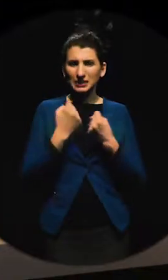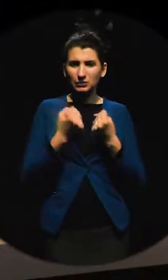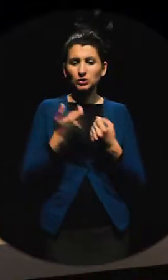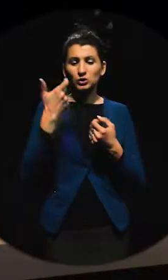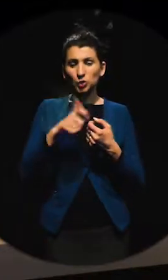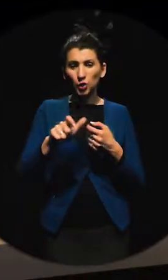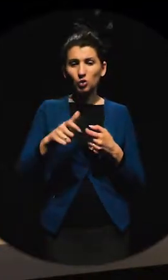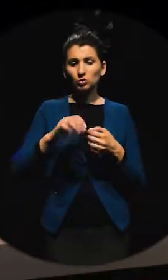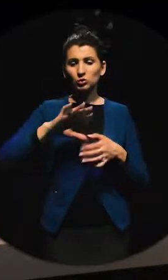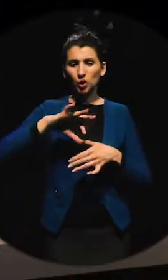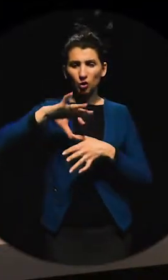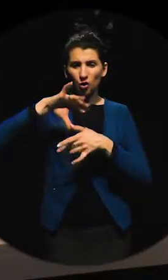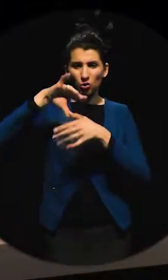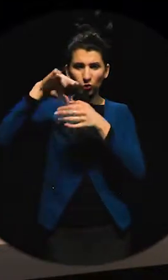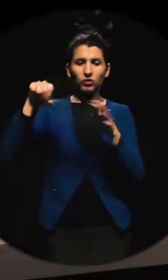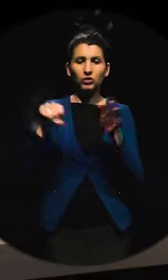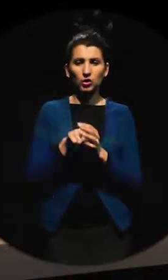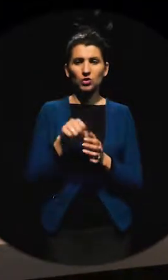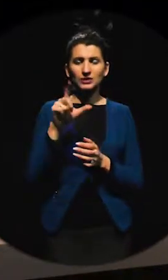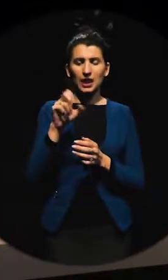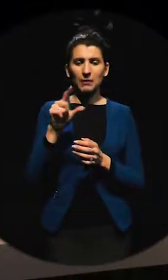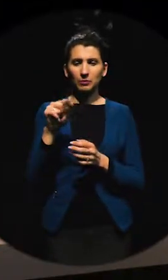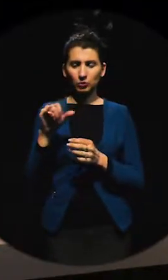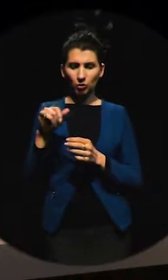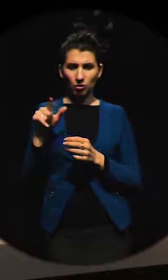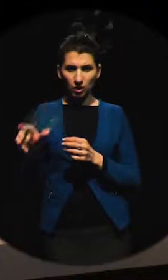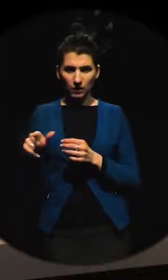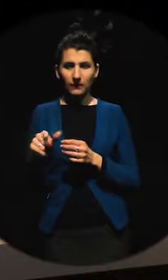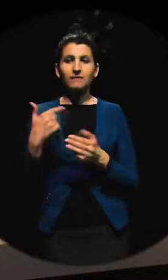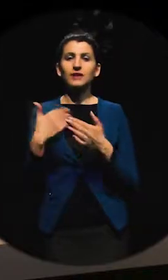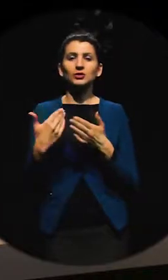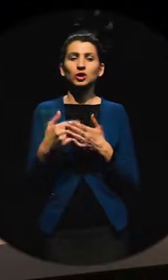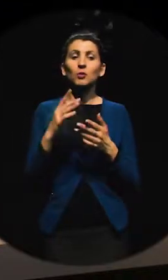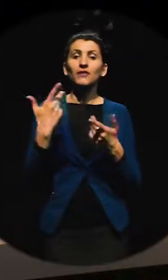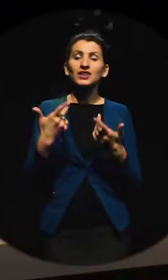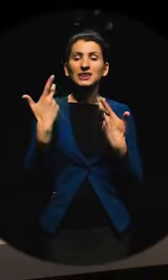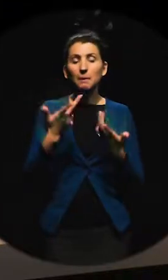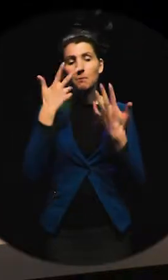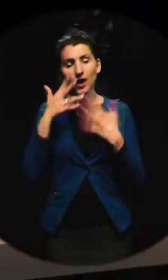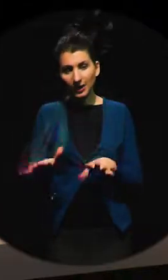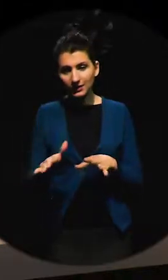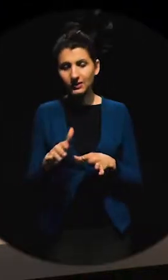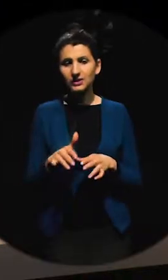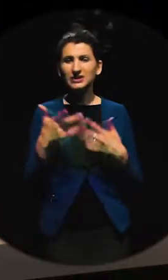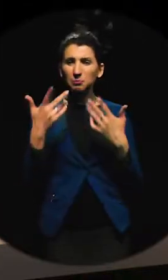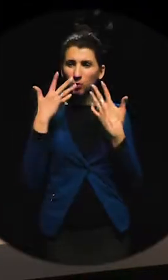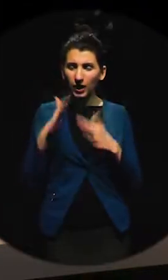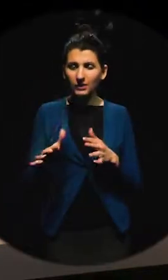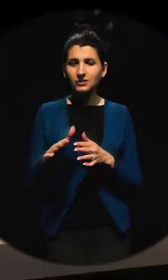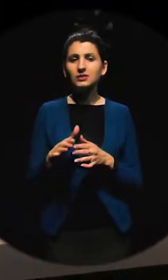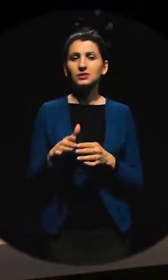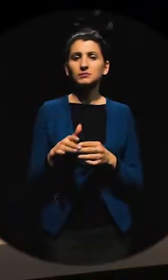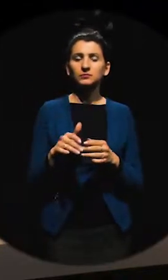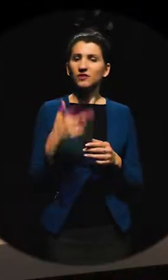schodach właśnie tak do Kapitolu, zaznaczając w ten sposób znowu po raz kolejny, tak, w takim